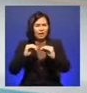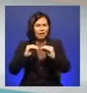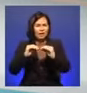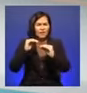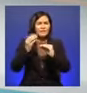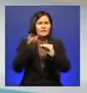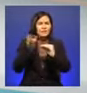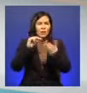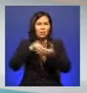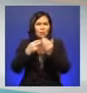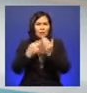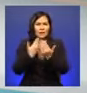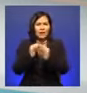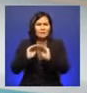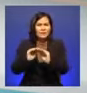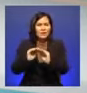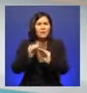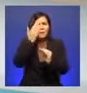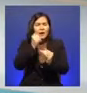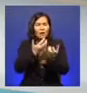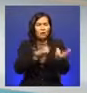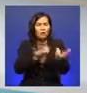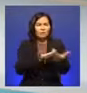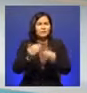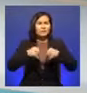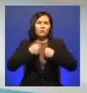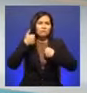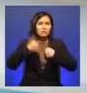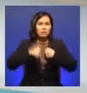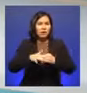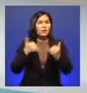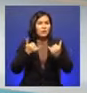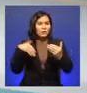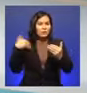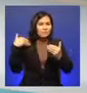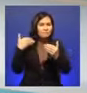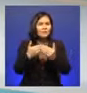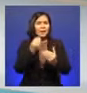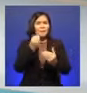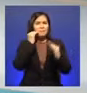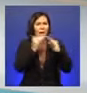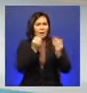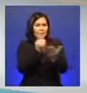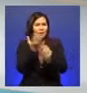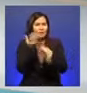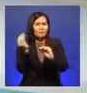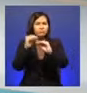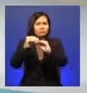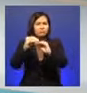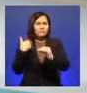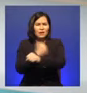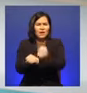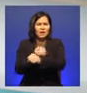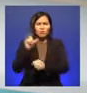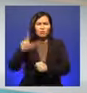จะเก็บออมแล้วก็ไปซื้อทรัพย์สินได้และยิ่งถ้าเราดูตอนหลังทรัพย์สินอย่างเช่นบ้านมันก็มีราคาแพงขึ้นแพงกว่าค่าจ้างแรงง